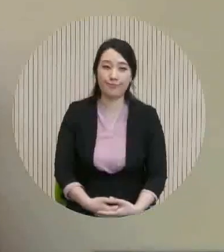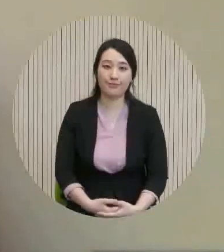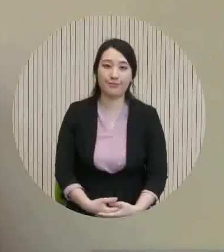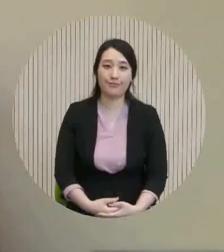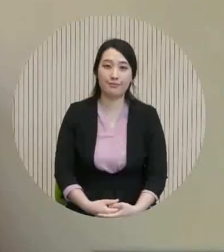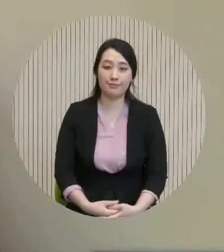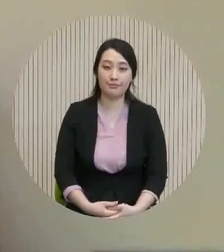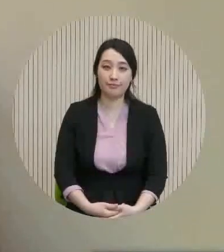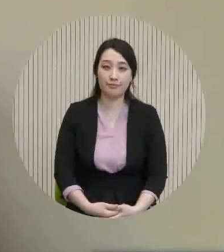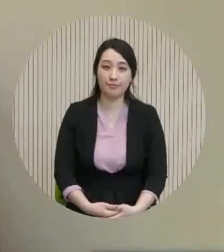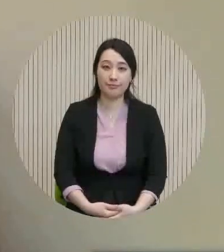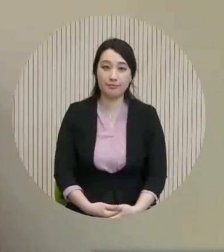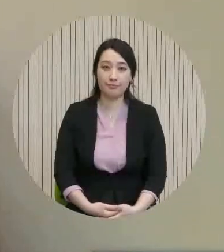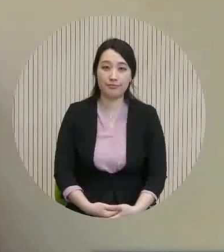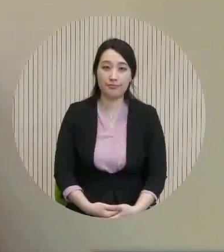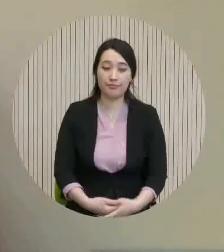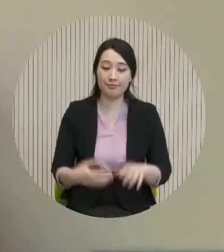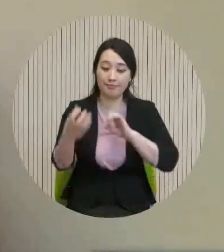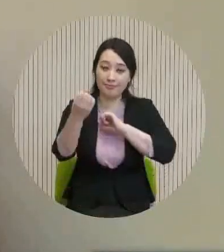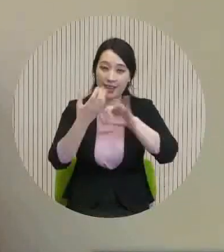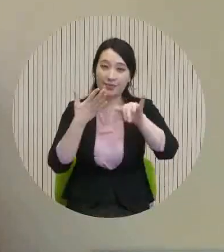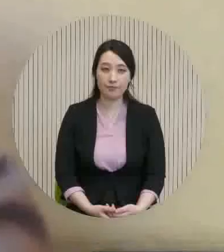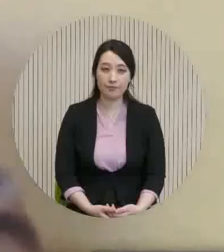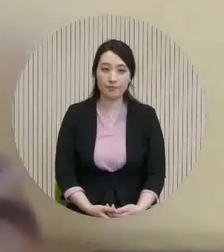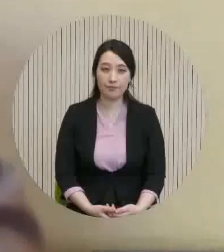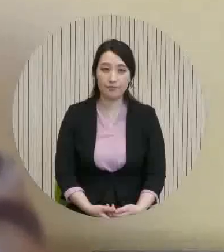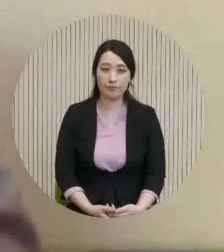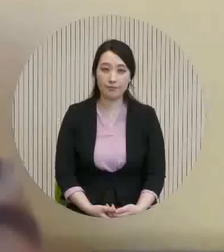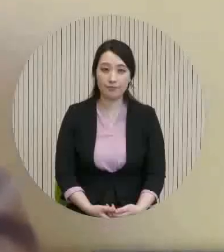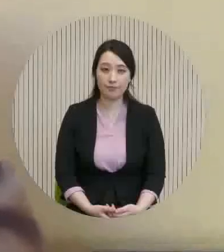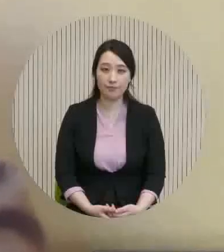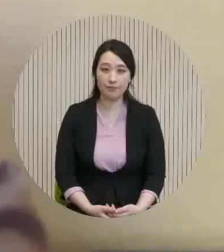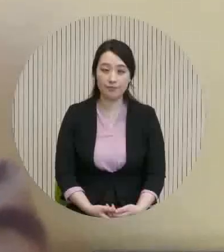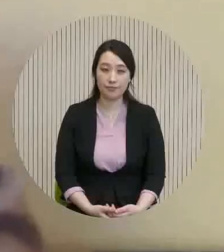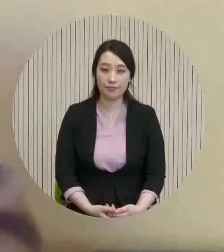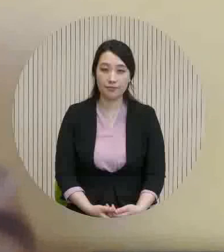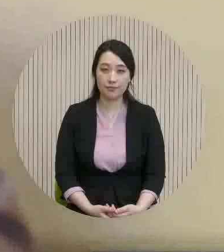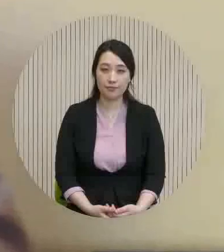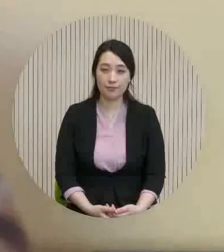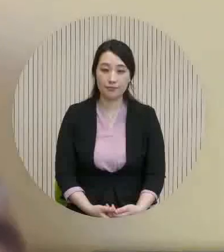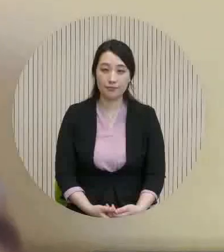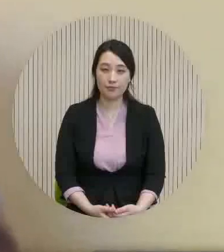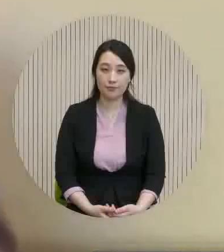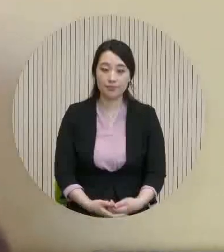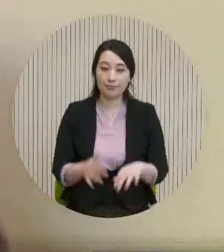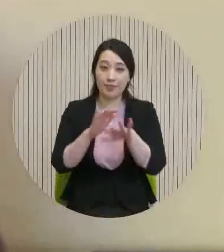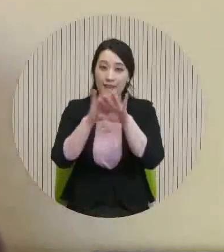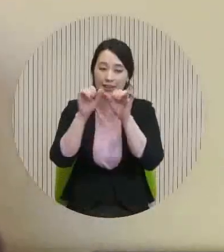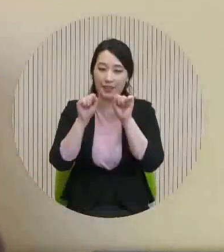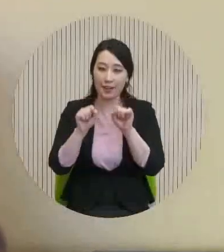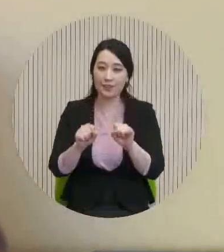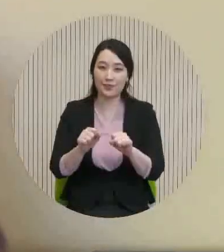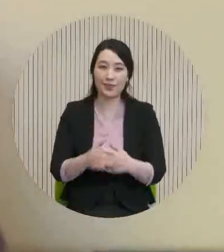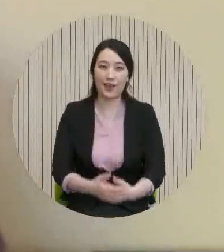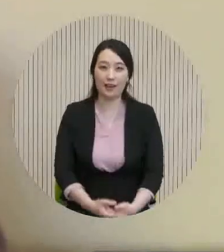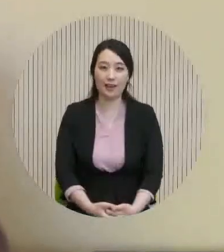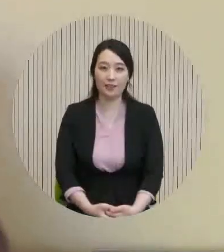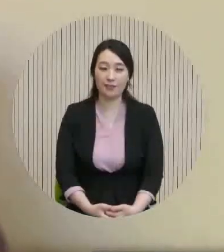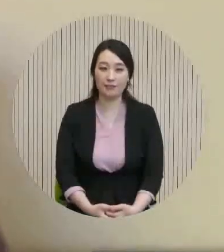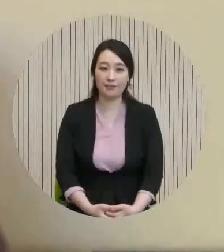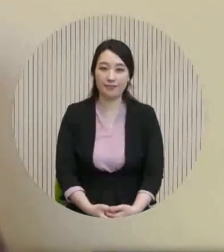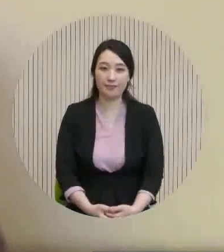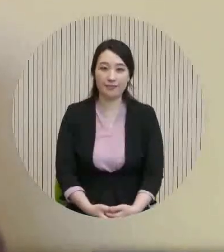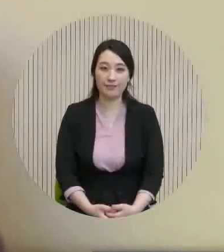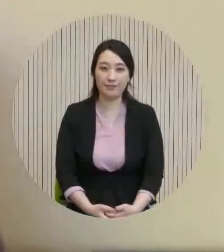질문을 올려주셨습니다. 답변을 부탁드립니다. Good day, everyone. 안녕하십니까?